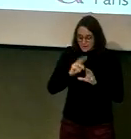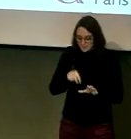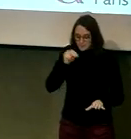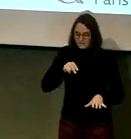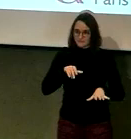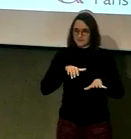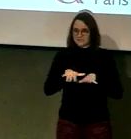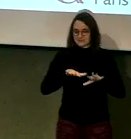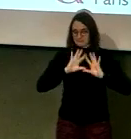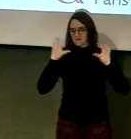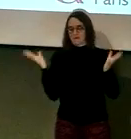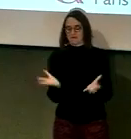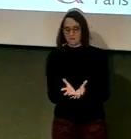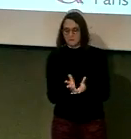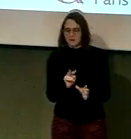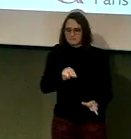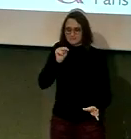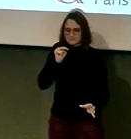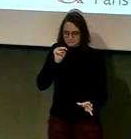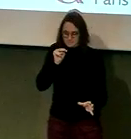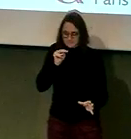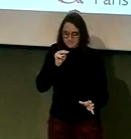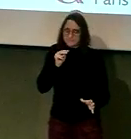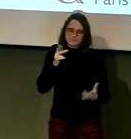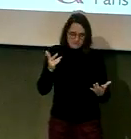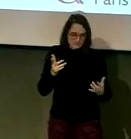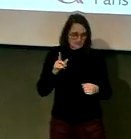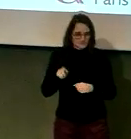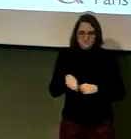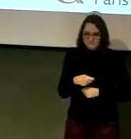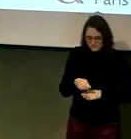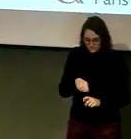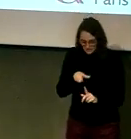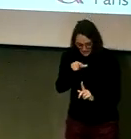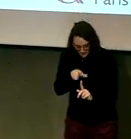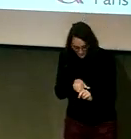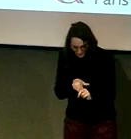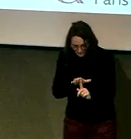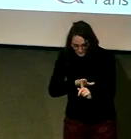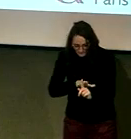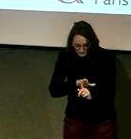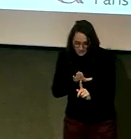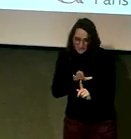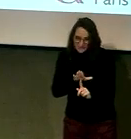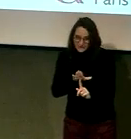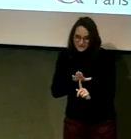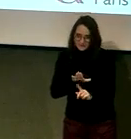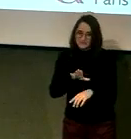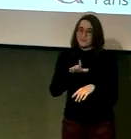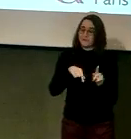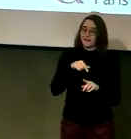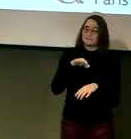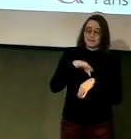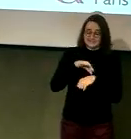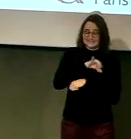dans le sens de... Ça dépend du professionnel, on va voir qui est le patient. Des fois, c'est la femme le patient, et des fois, c'est l'enfant qui est le